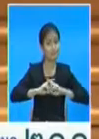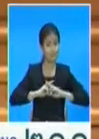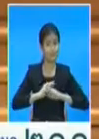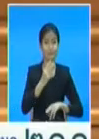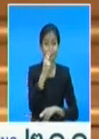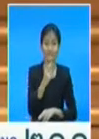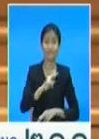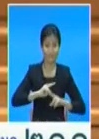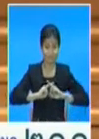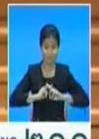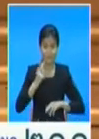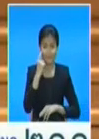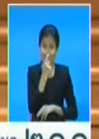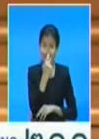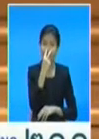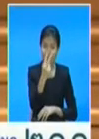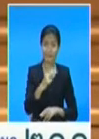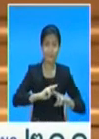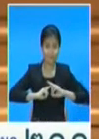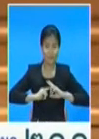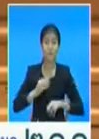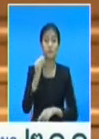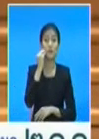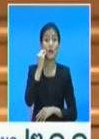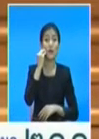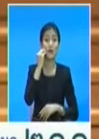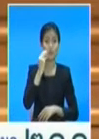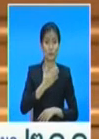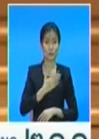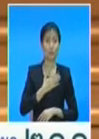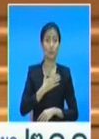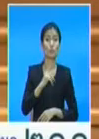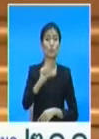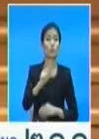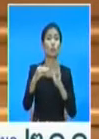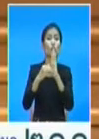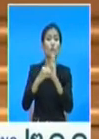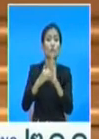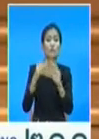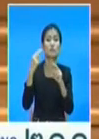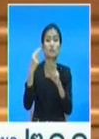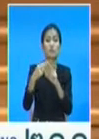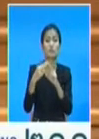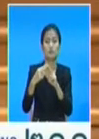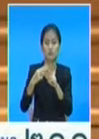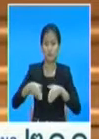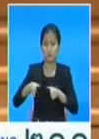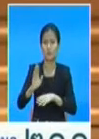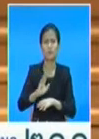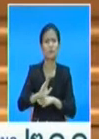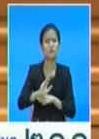องเดิมทีบ้านผมอยู่ใกล้แยกบางพัดครับอยู่ในซอยร่วมพัฒนาจรัญ